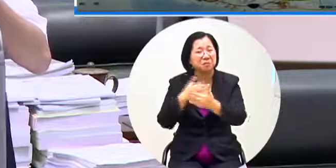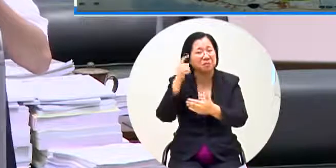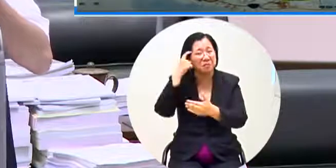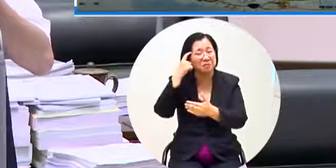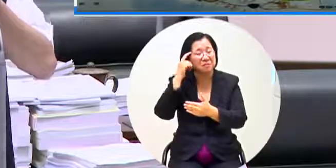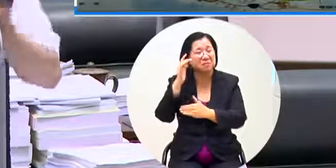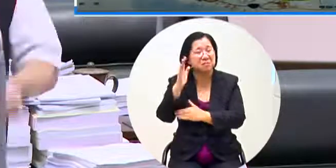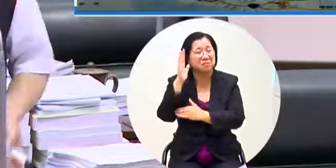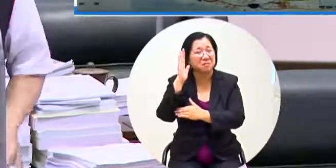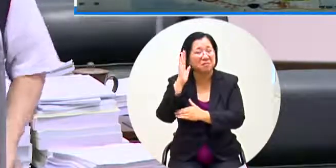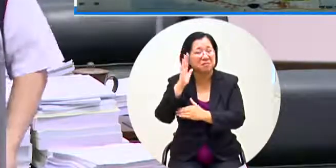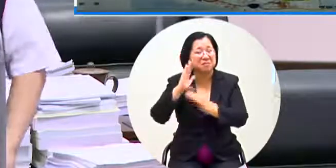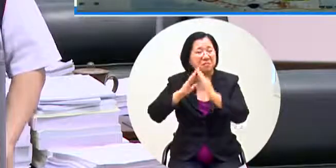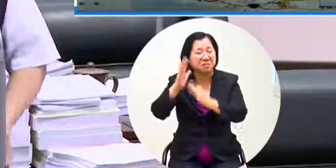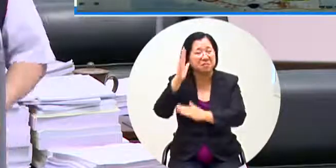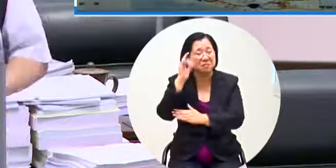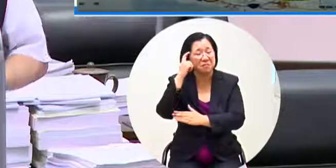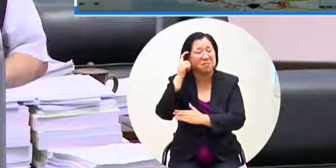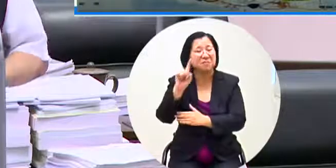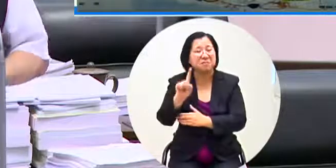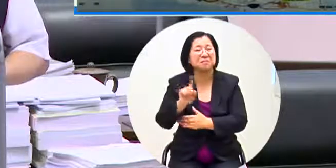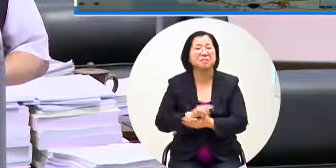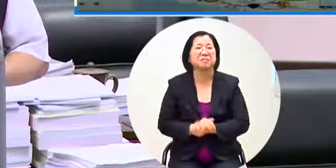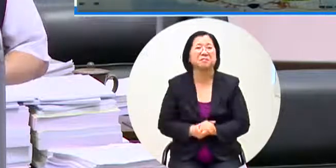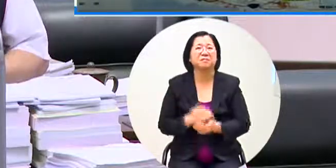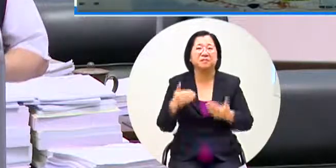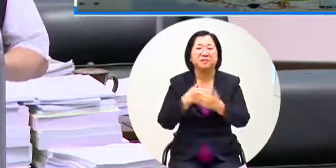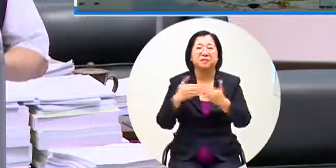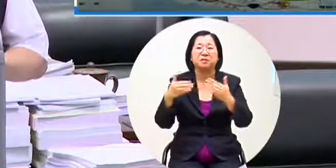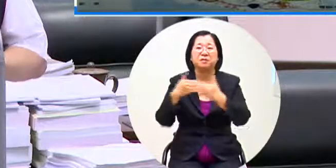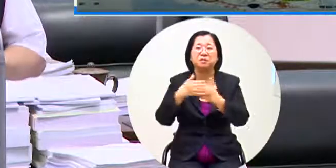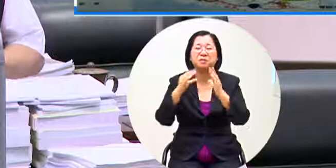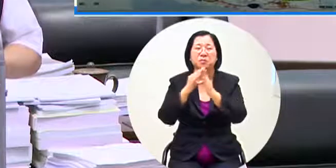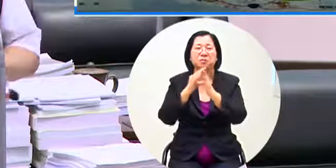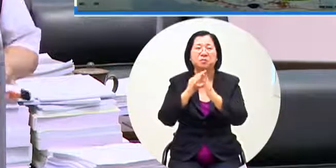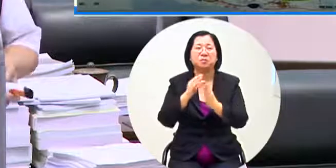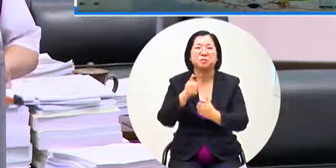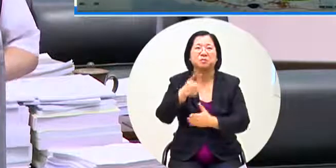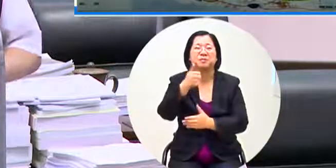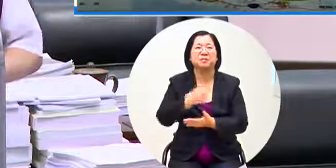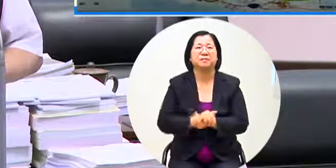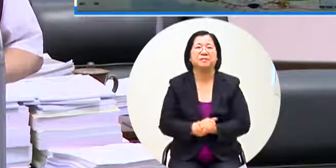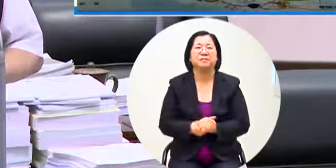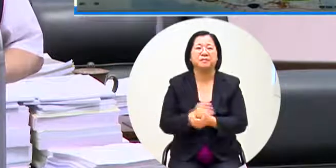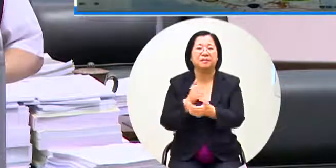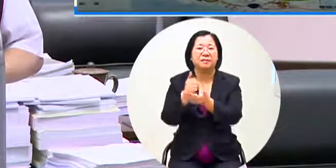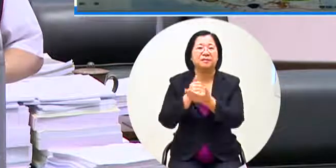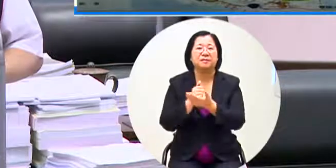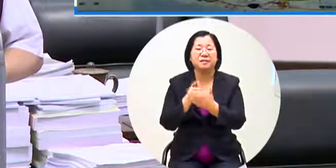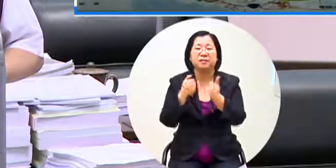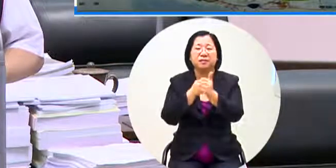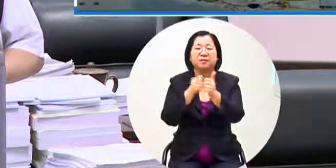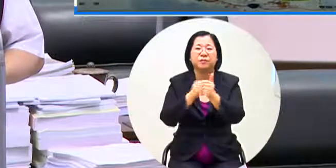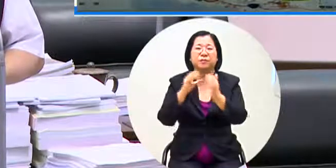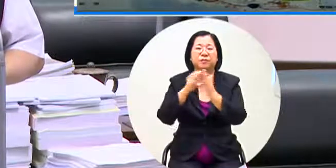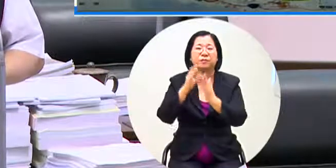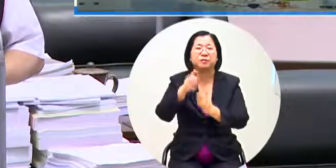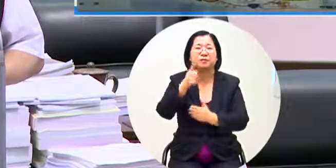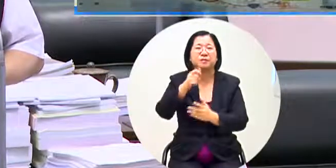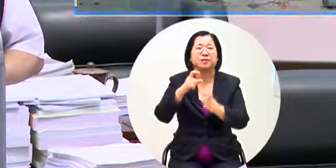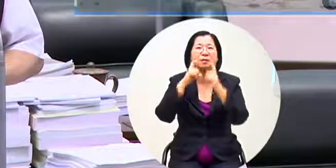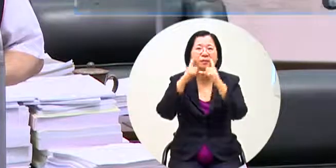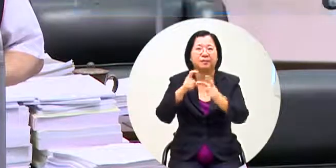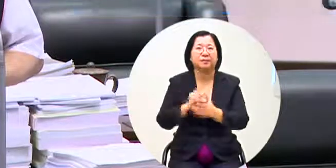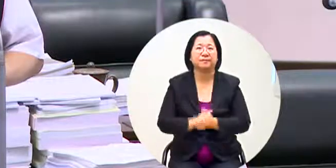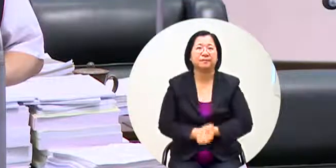来。我请交通局。 来，我们请交通局副局长。副局长回答。 哎，多谢主席，多谢吴